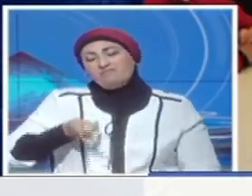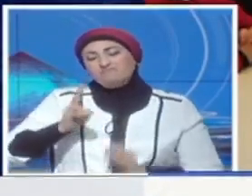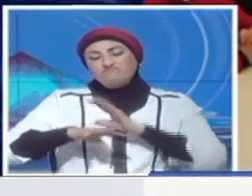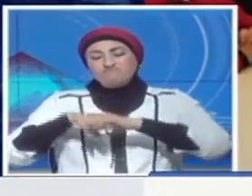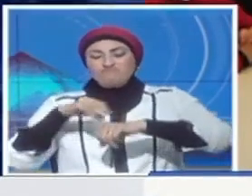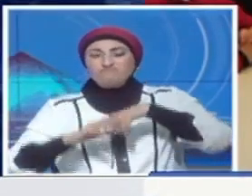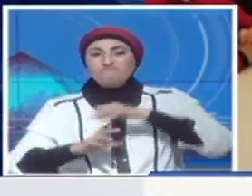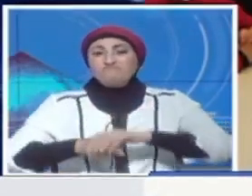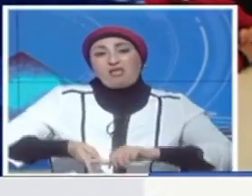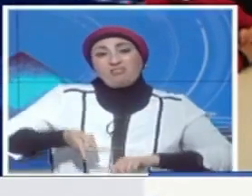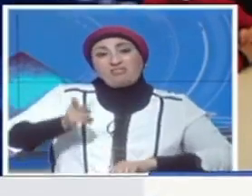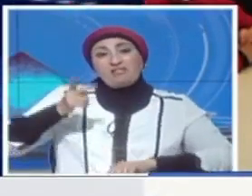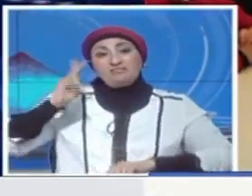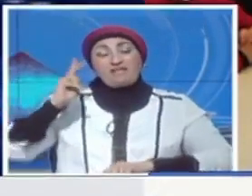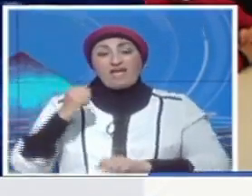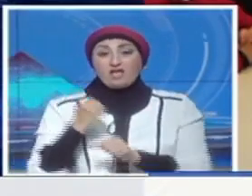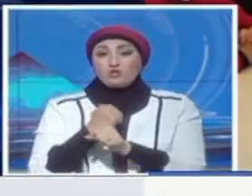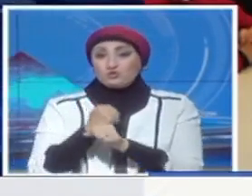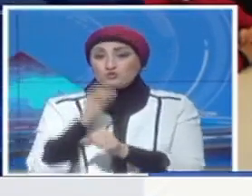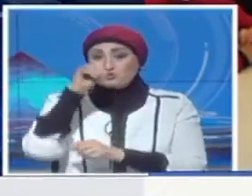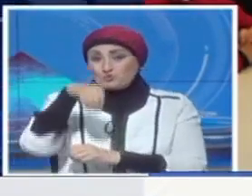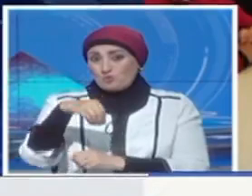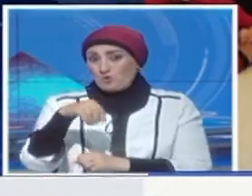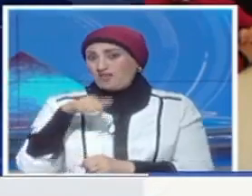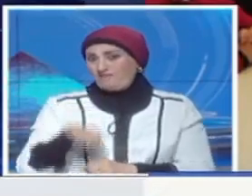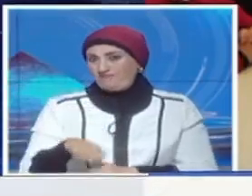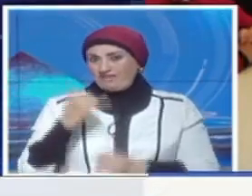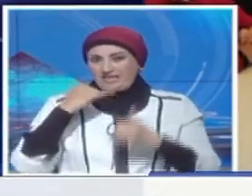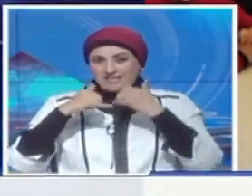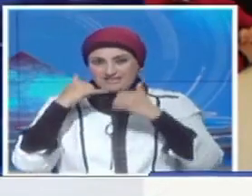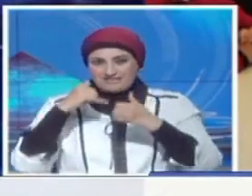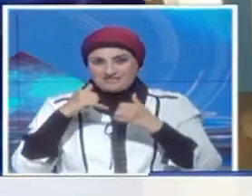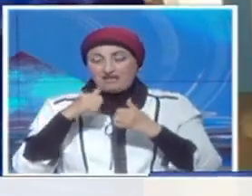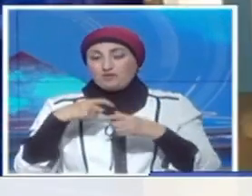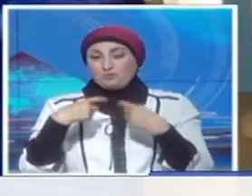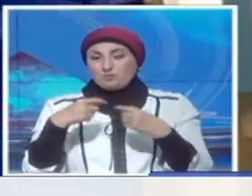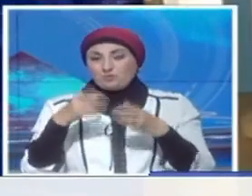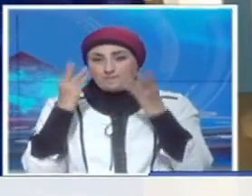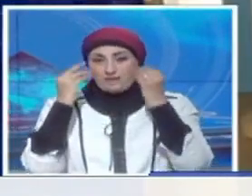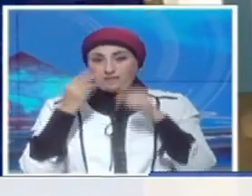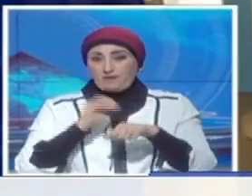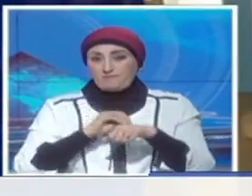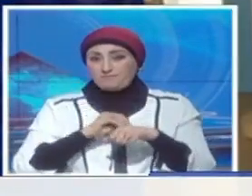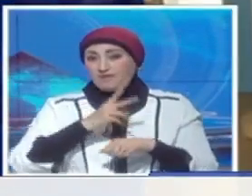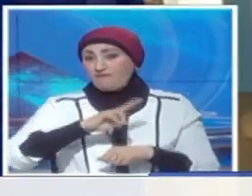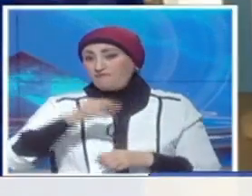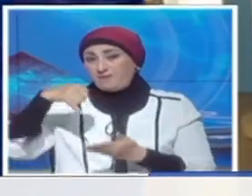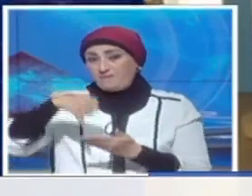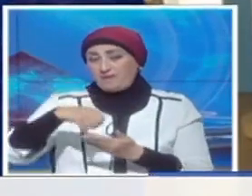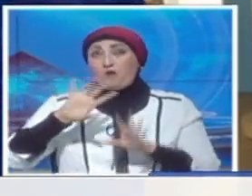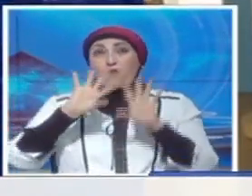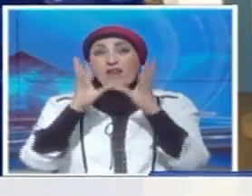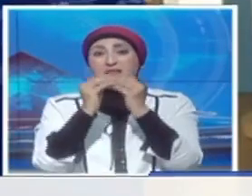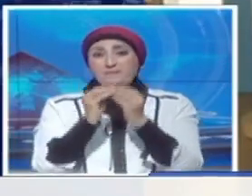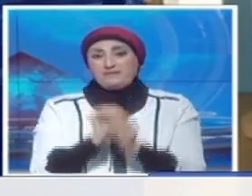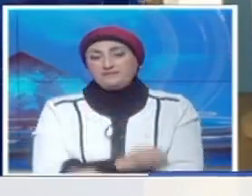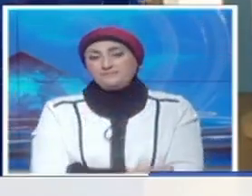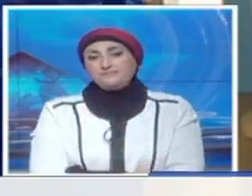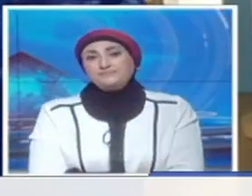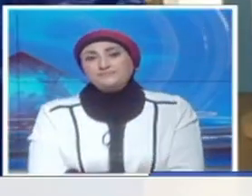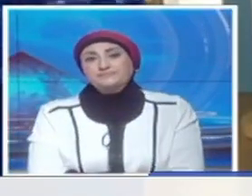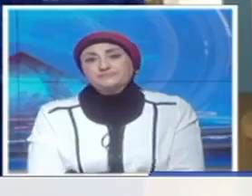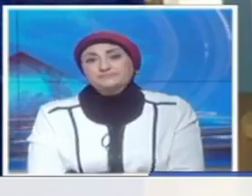متخصصة ومؤهلة على أعلى مستوى للعمل في هذا المجال بالأسواق المحلية والعالمية.